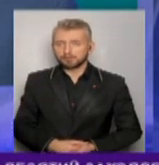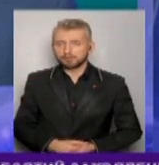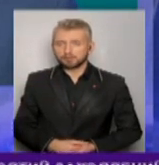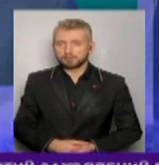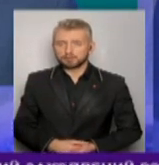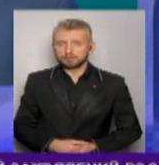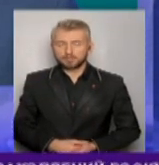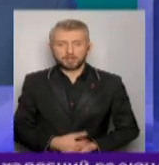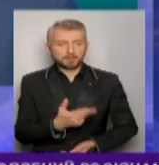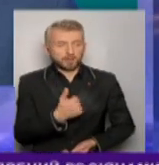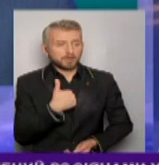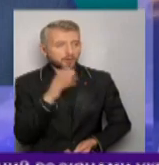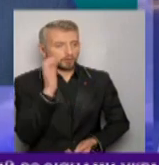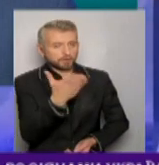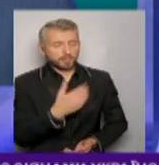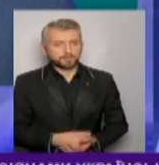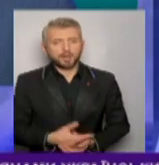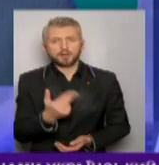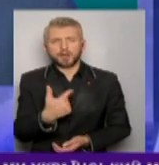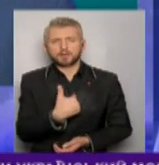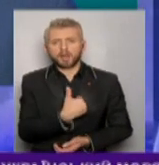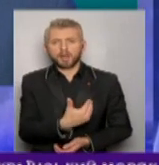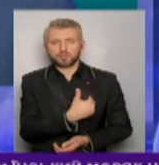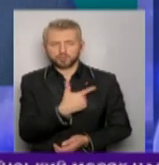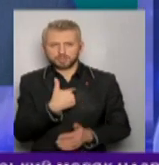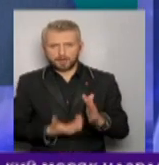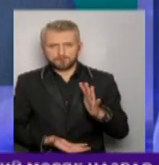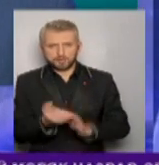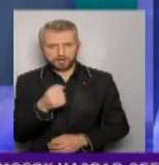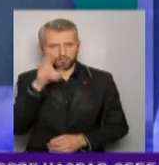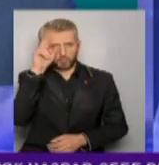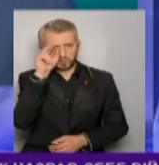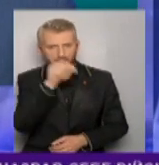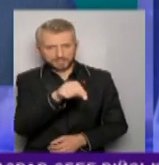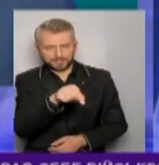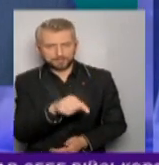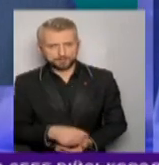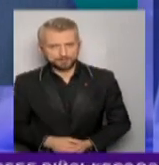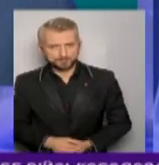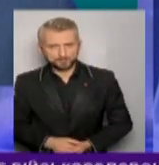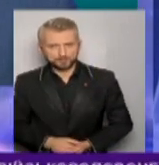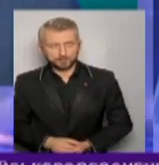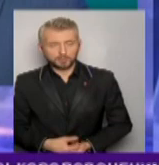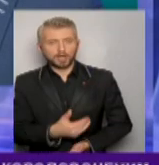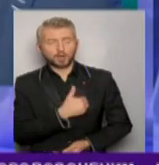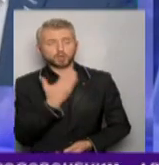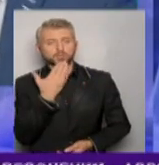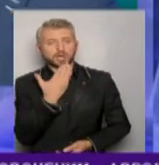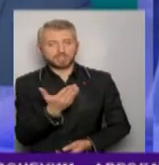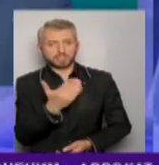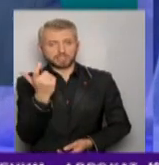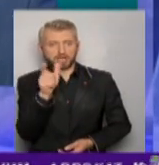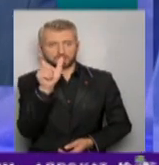Слухаємо так, вас. Я слухаю цього, да. Я хочу, да, я поддерживаю этого зайца, и хочу спросить там,